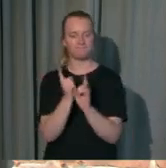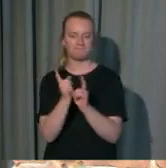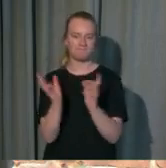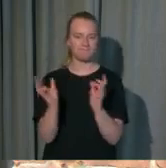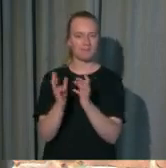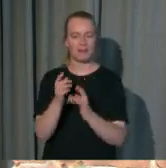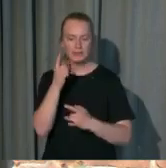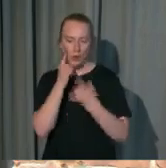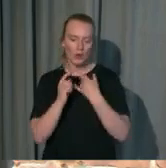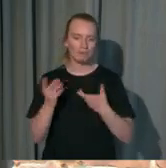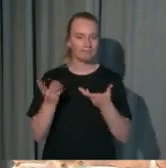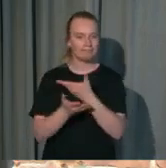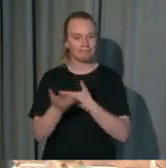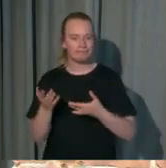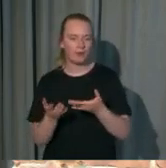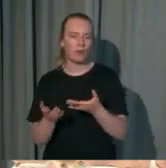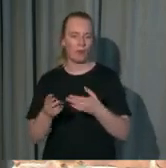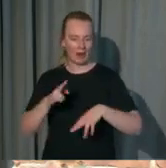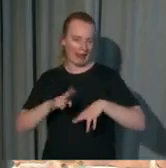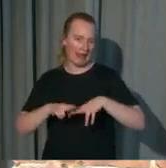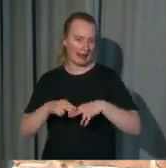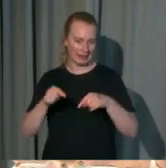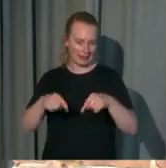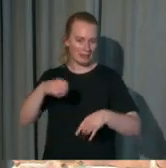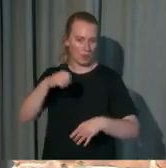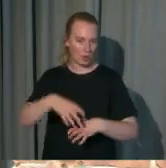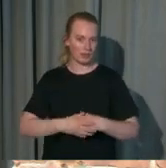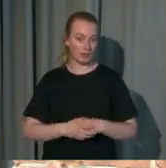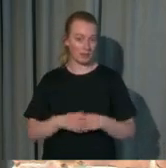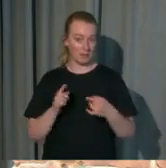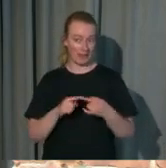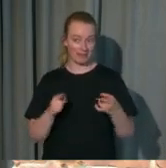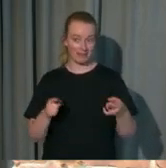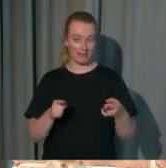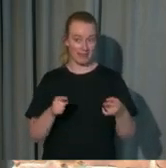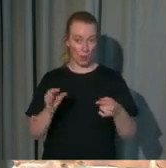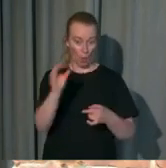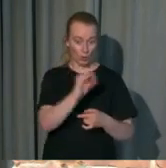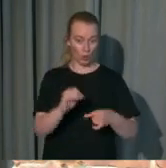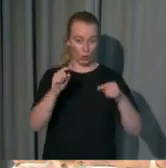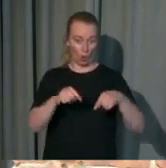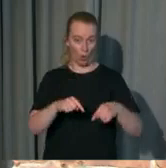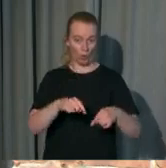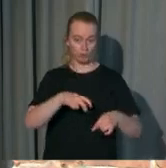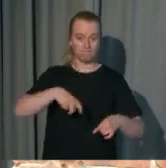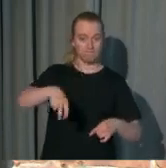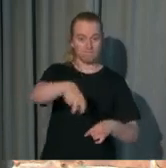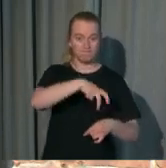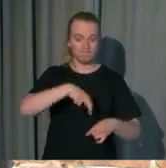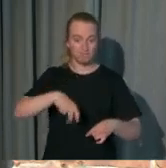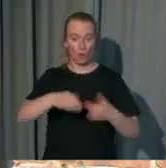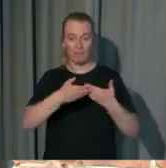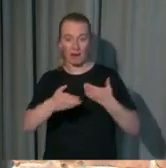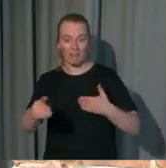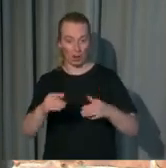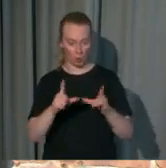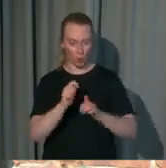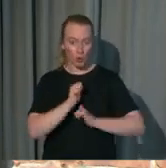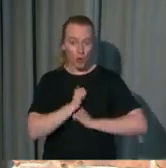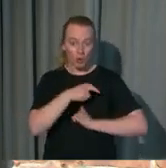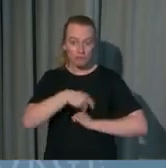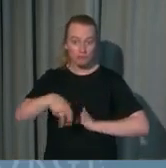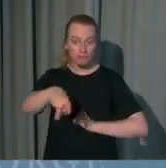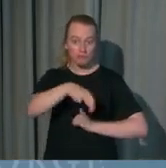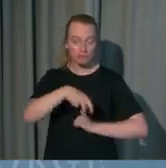i spontane markeringer, vi har snakket en del om det, men er det utrygt å bevege seg rundt i Oslo i dag og i dagene som kommer? Oslo er en trygg